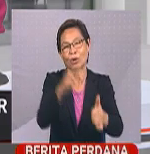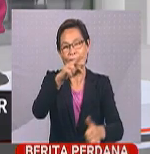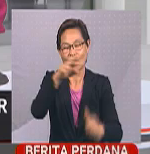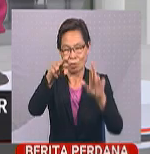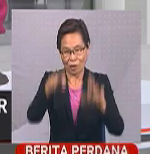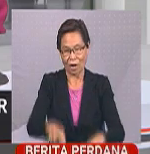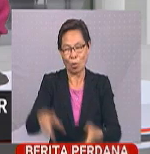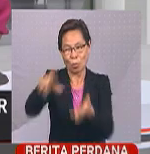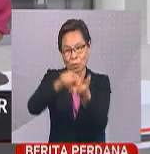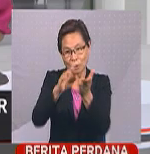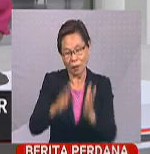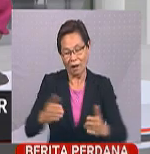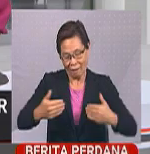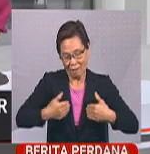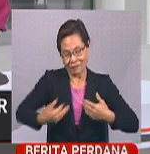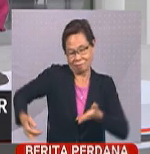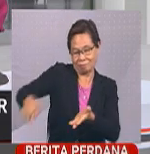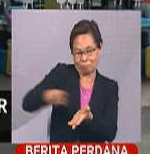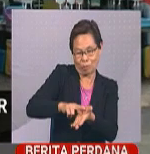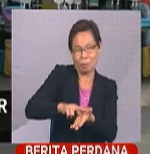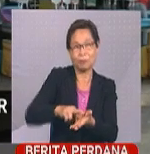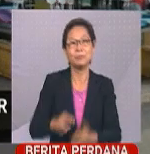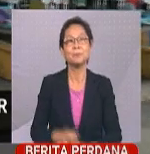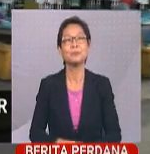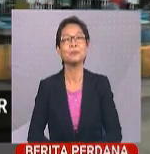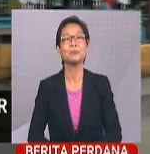Tarmizi ada laporannya.